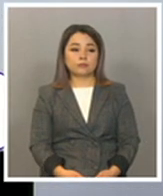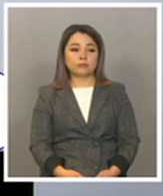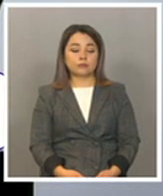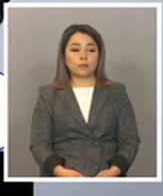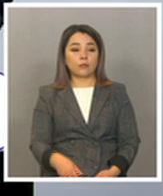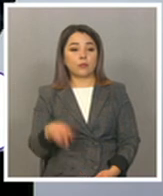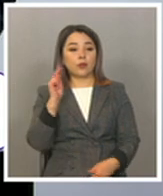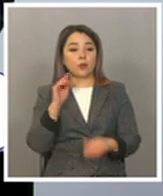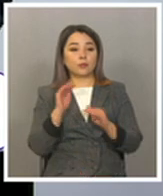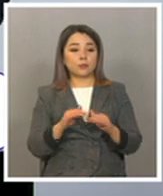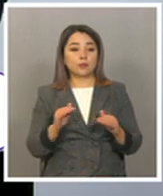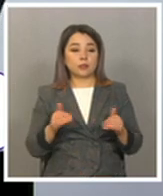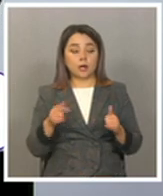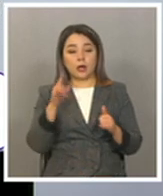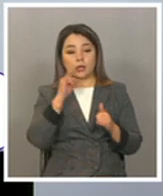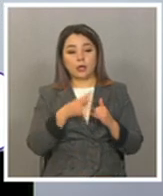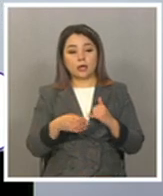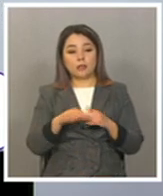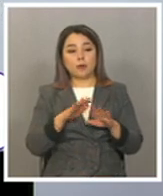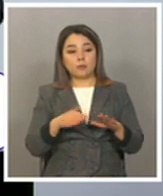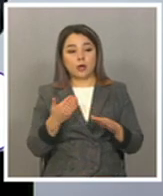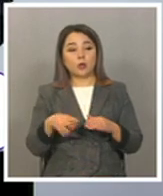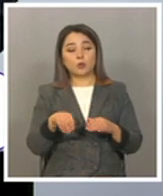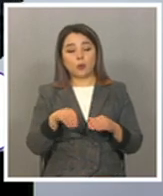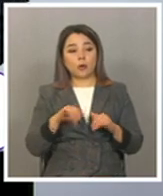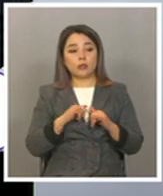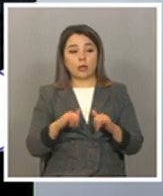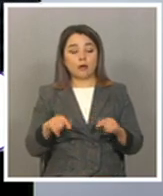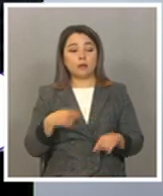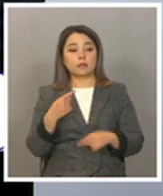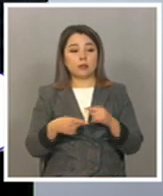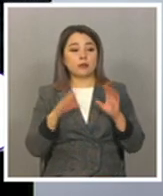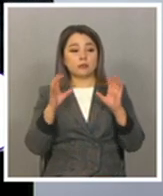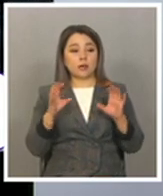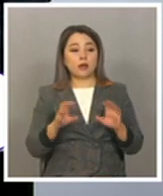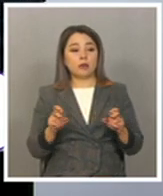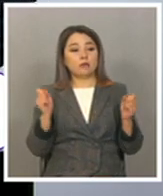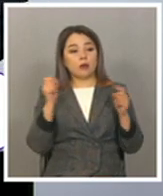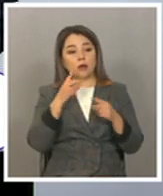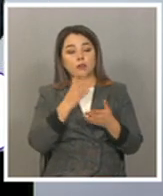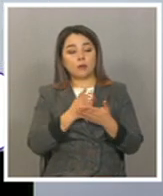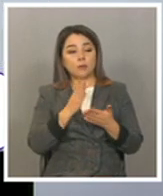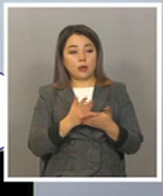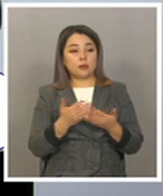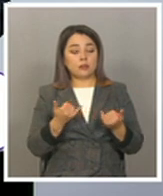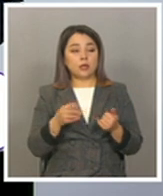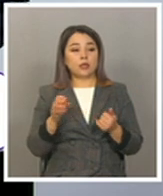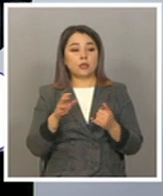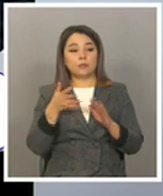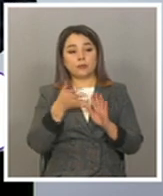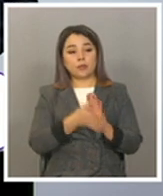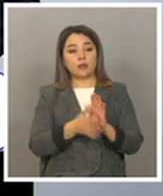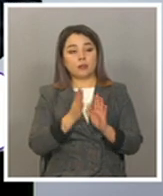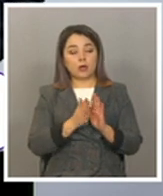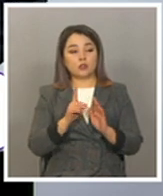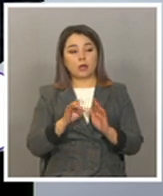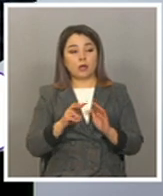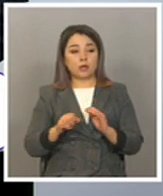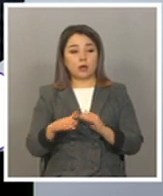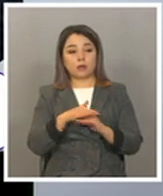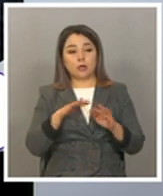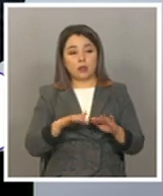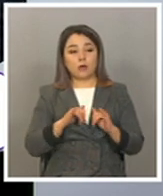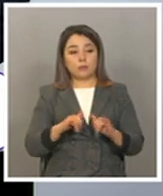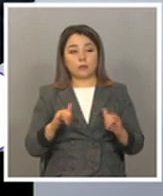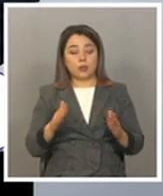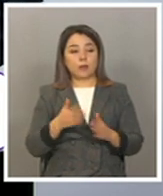Оқушылар, Қазақстан аумағындағы топырақтың таралуы келесі заңдылықтар бойынша анықталады. Бірінші, ендік зоналық бойынша таралған, екінші,